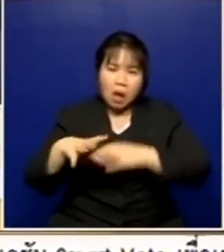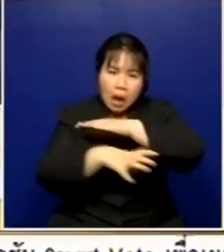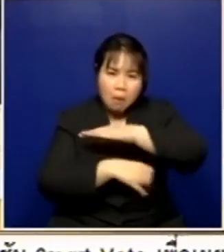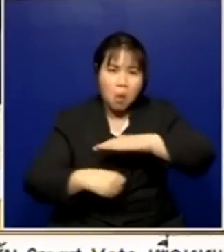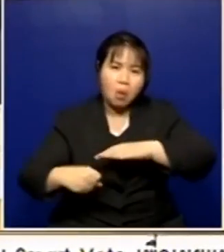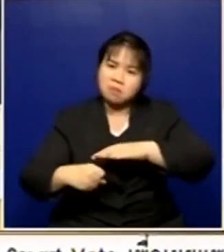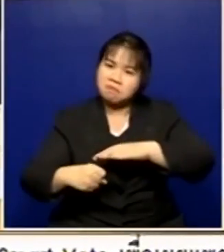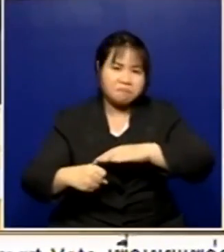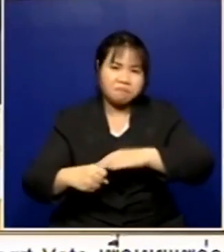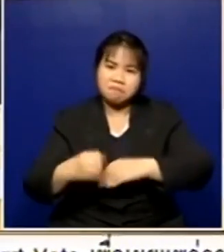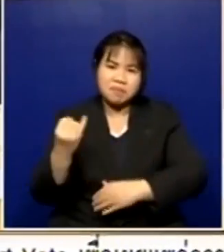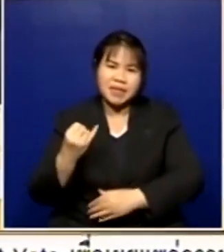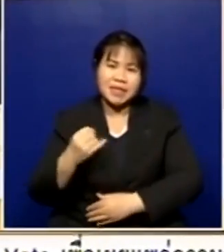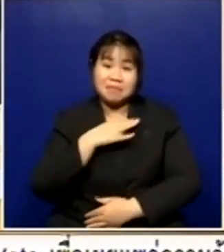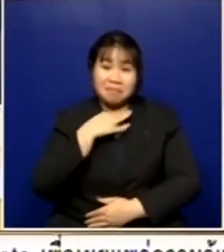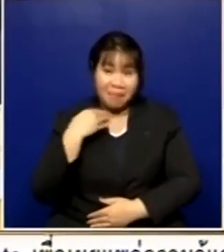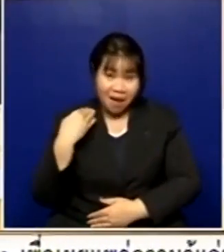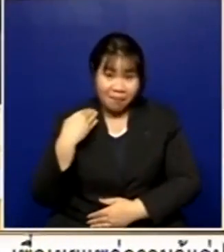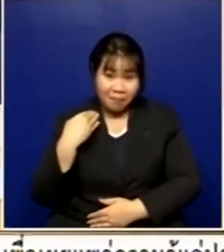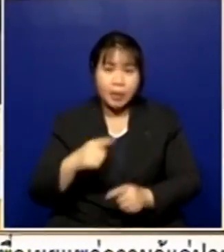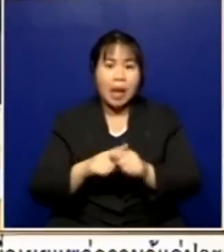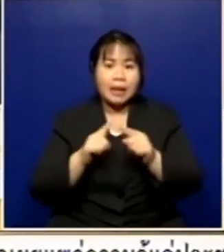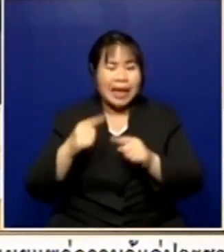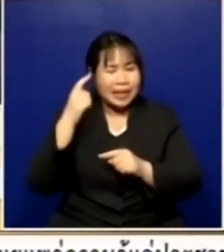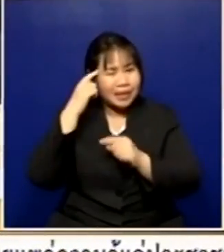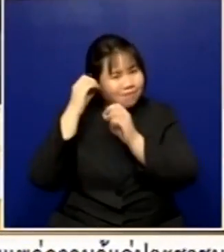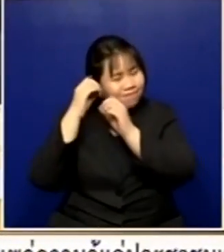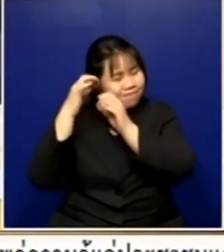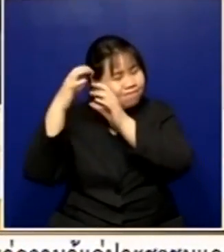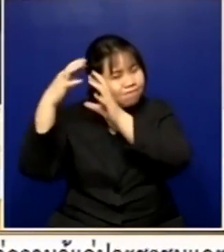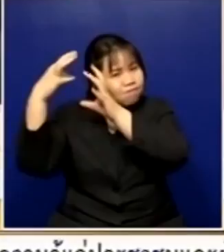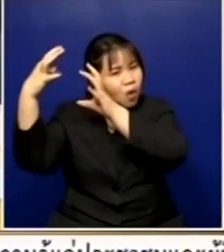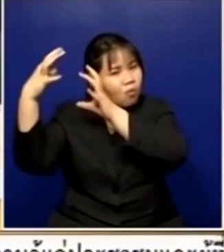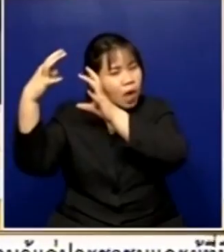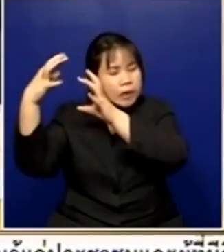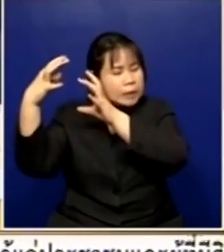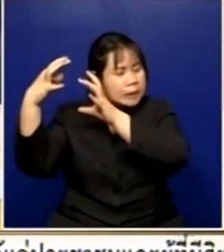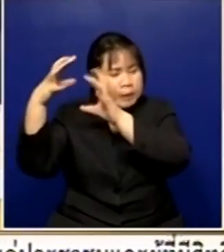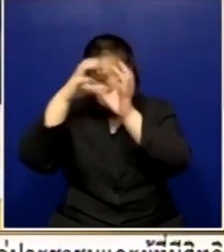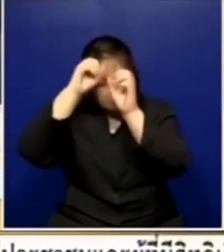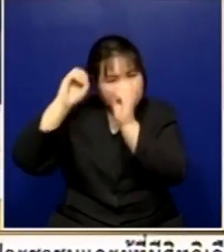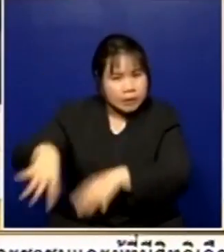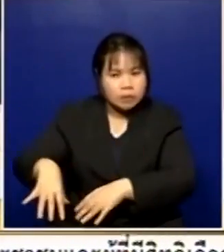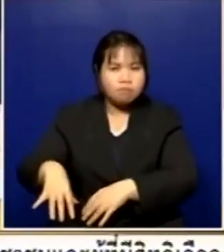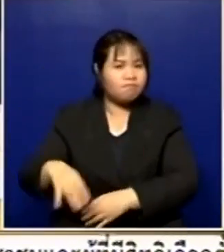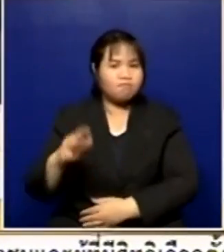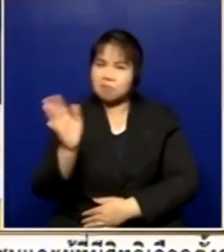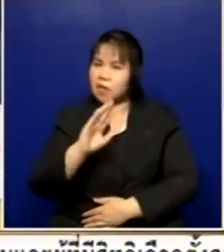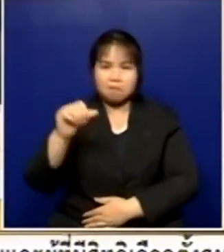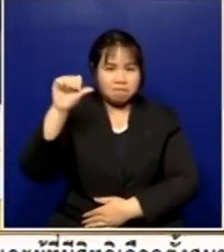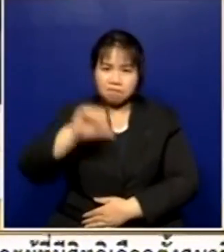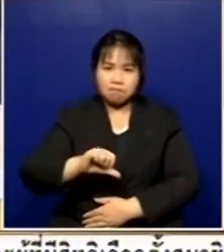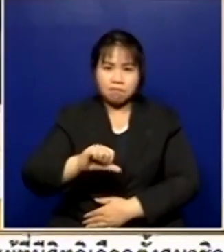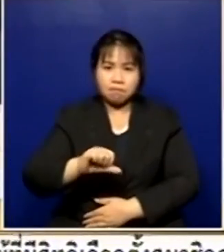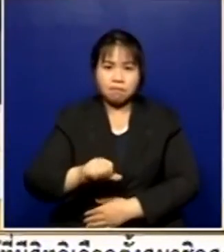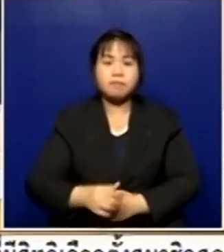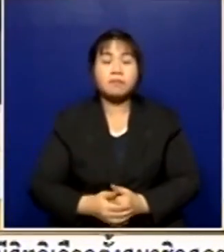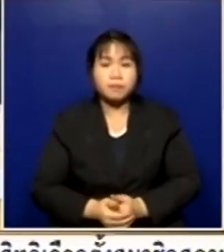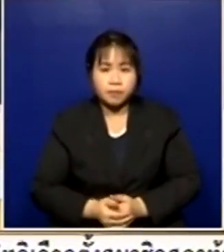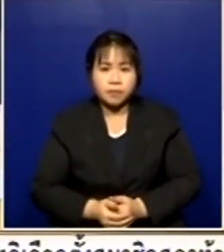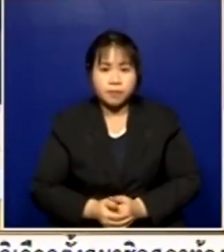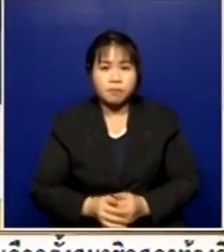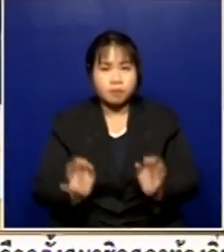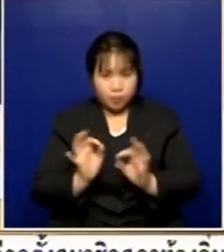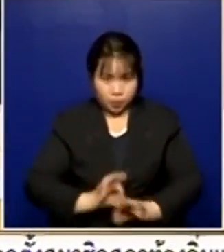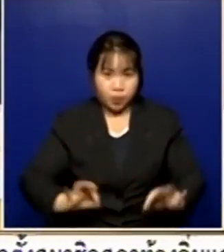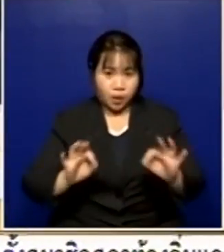บาปแม้แต่การขโมยความหวังต้องถือว่าเป็นบาปที่อำมหิตและเลวร้ายยิ่งนักโดย